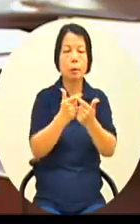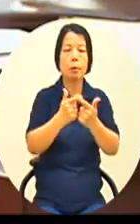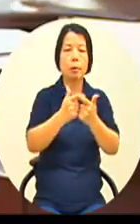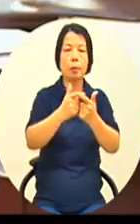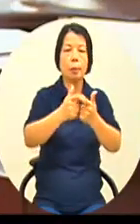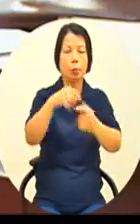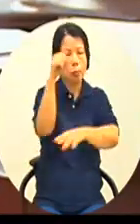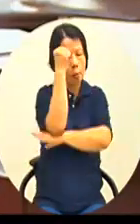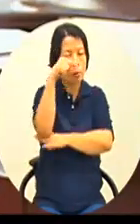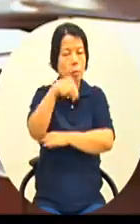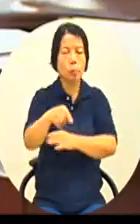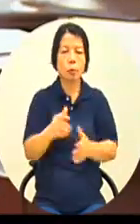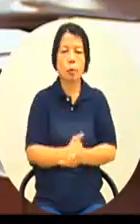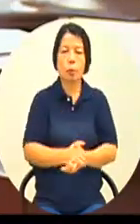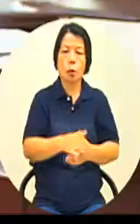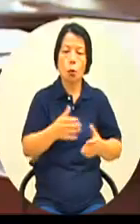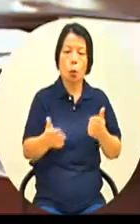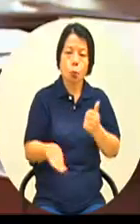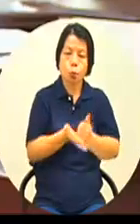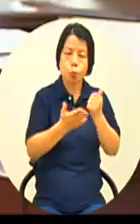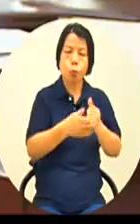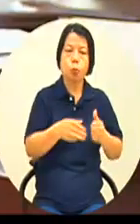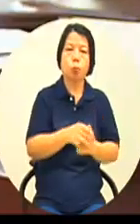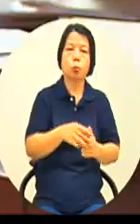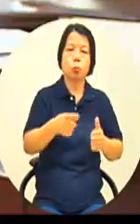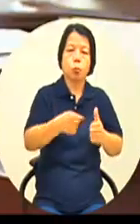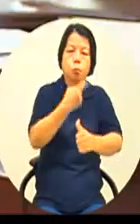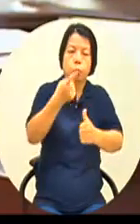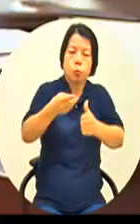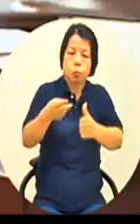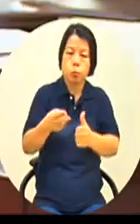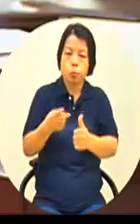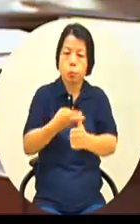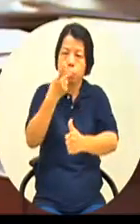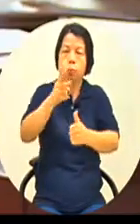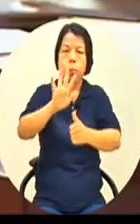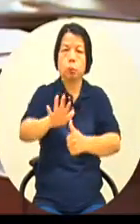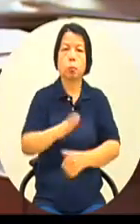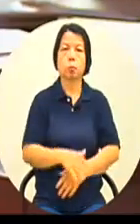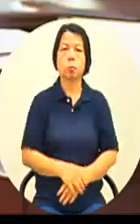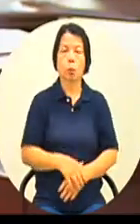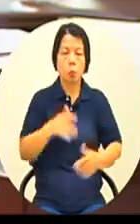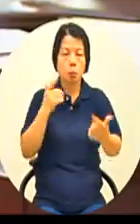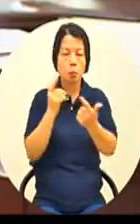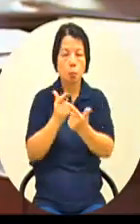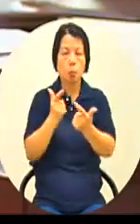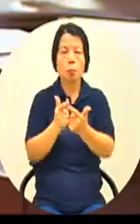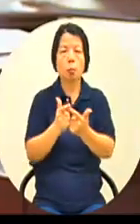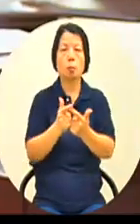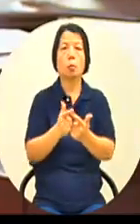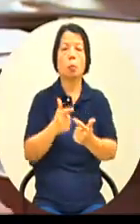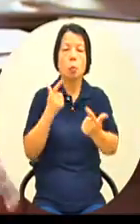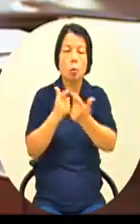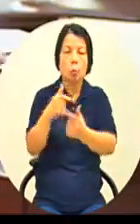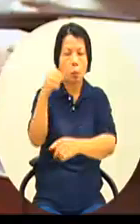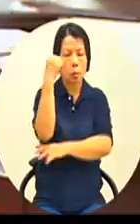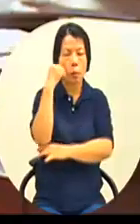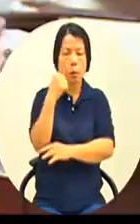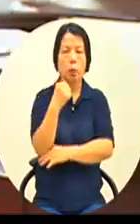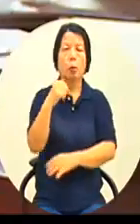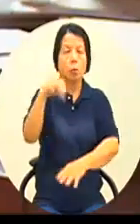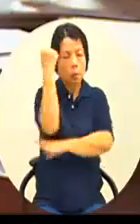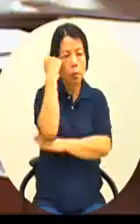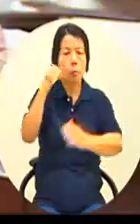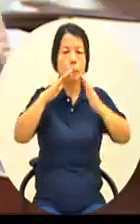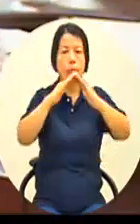四块银牌，三块铜牌，甚至最近的媒体个咧报道咧，对不对？吼，咱依据城市，咱台湾呢，摕到第一名。哦，这就是大家共同努力一